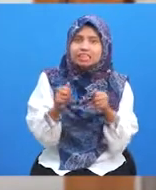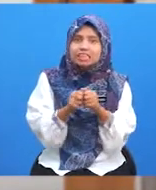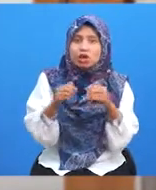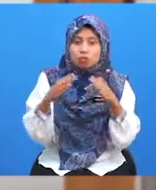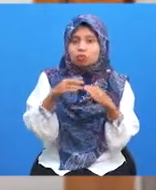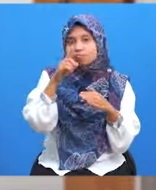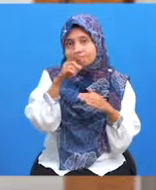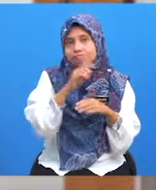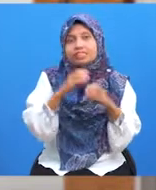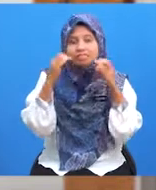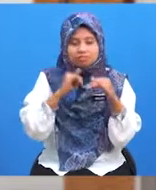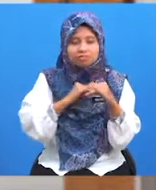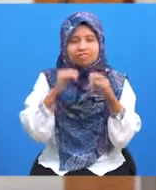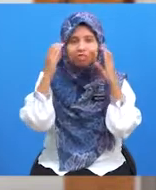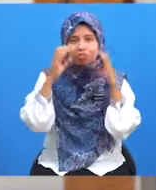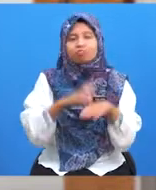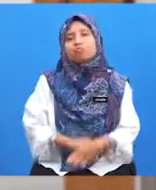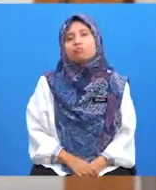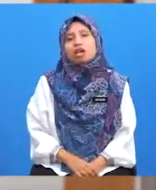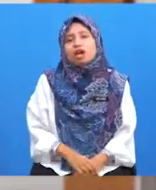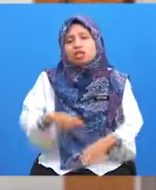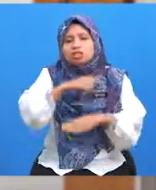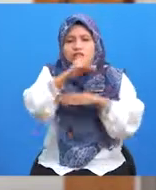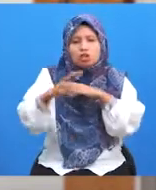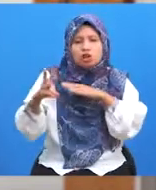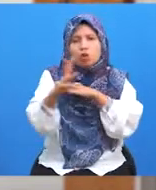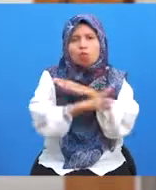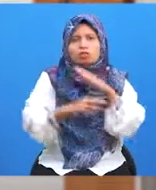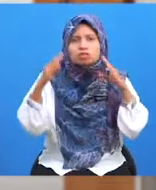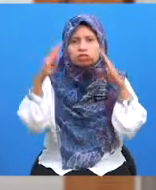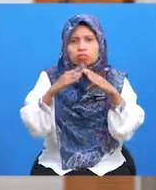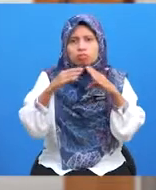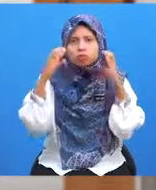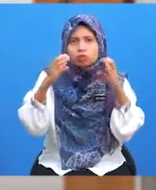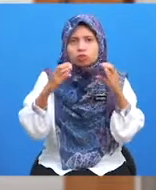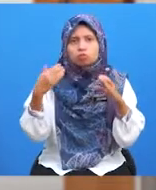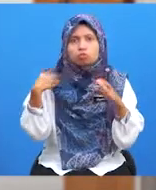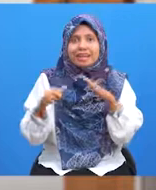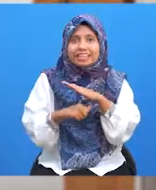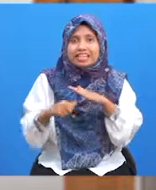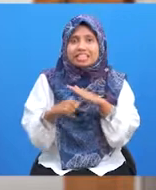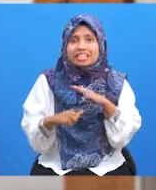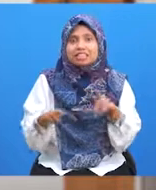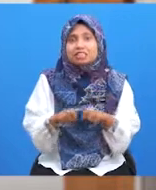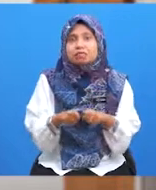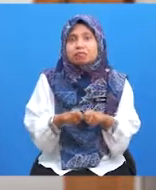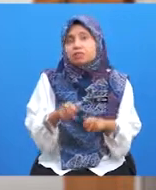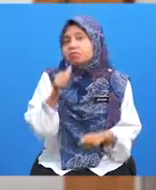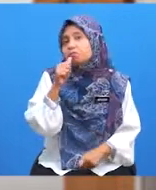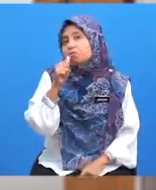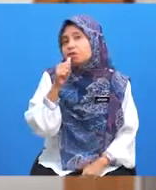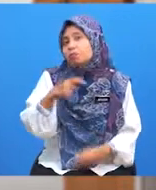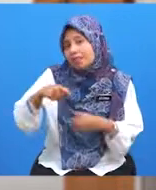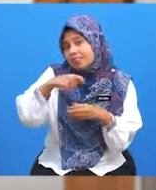Rumah saya di upawasa rumah saya terdapat banyak perniagaan yang berasaskan produk seperti minuman teh